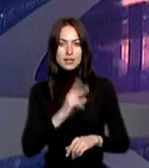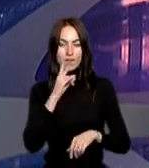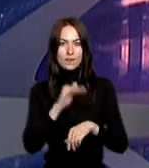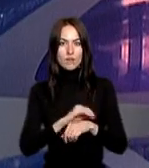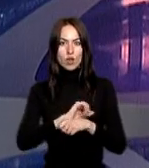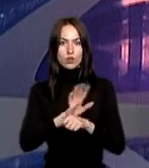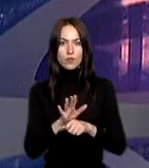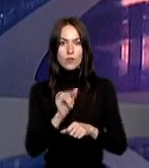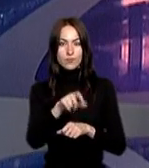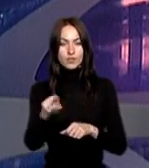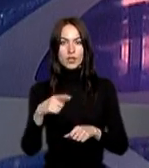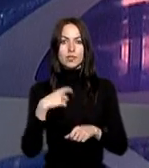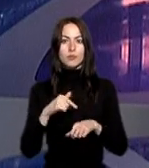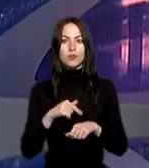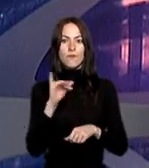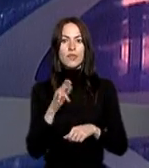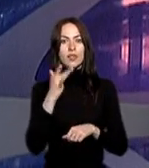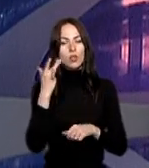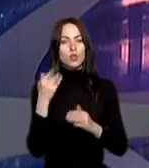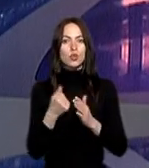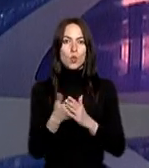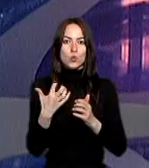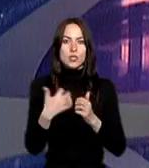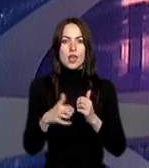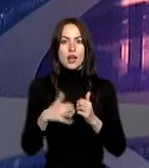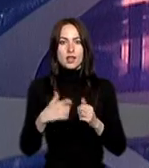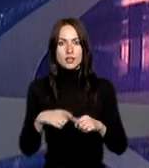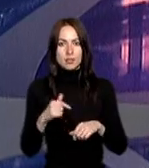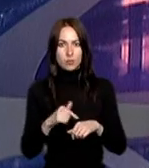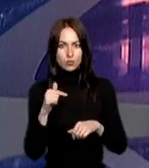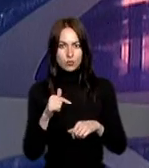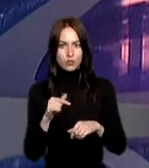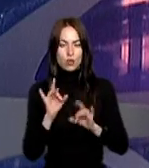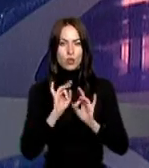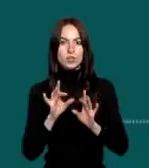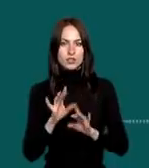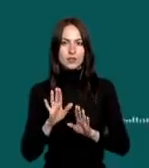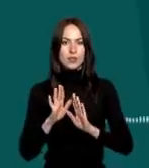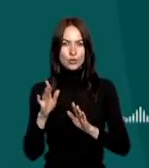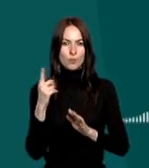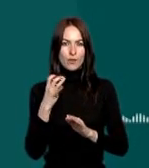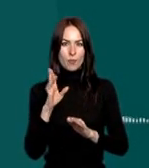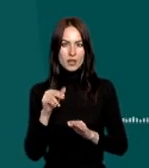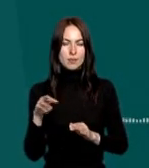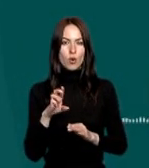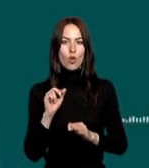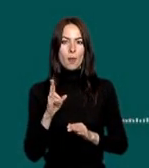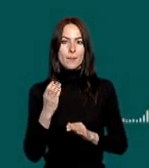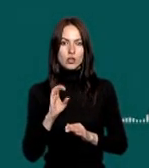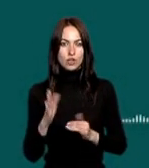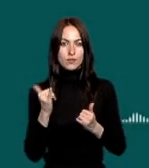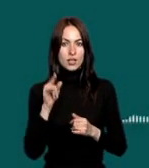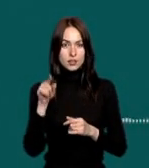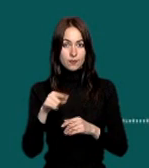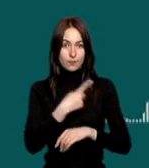від легкого до середнього, розповів телефоном міський голова Первомайського Микола Бакшеєв. Зараз там проводяться